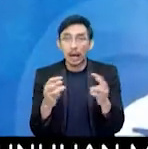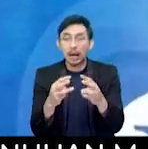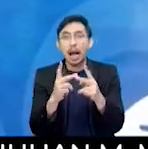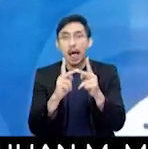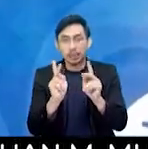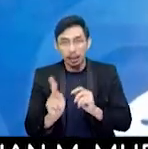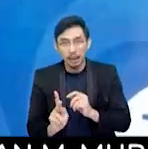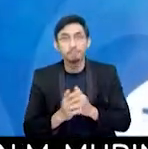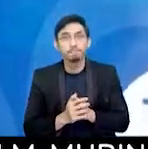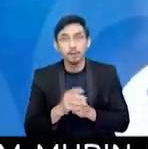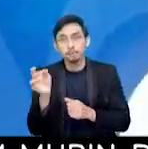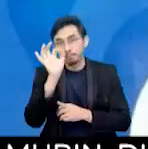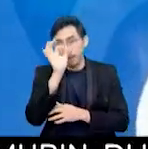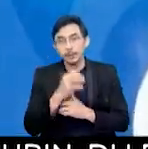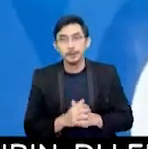dan juga Klaten